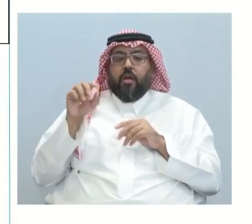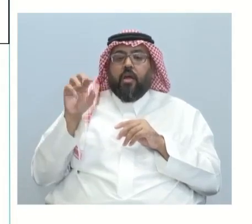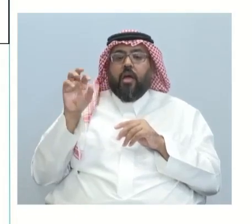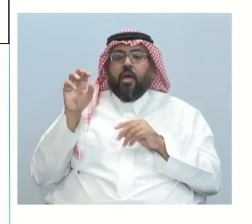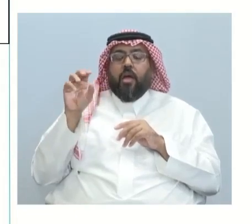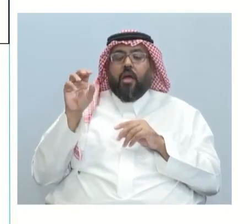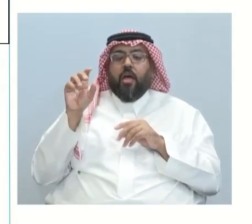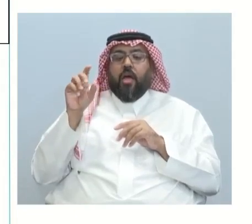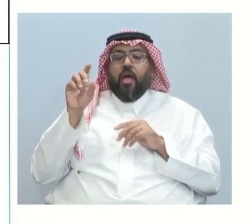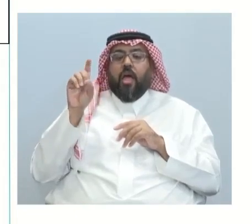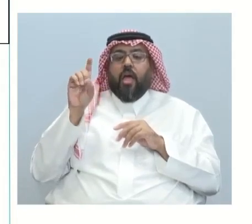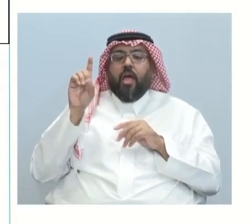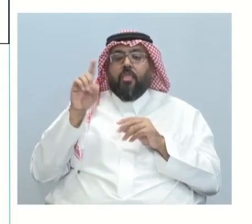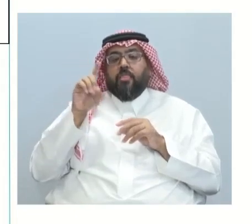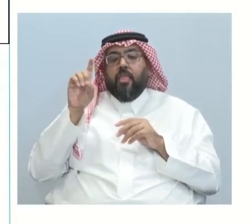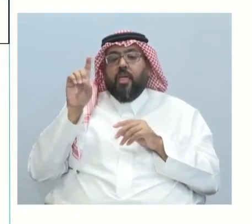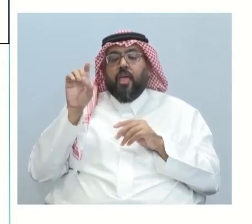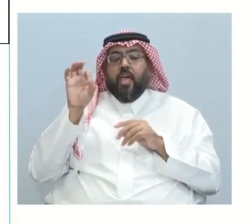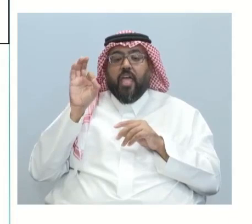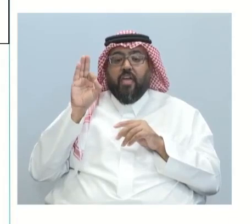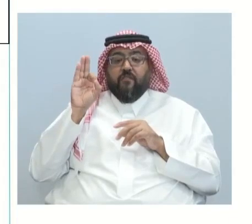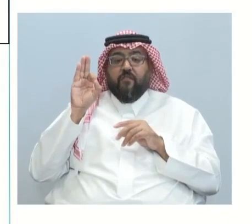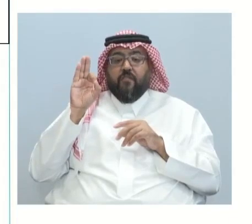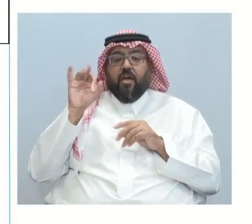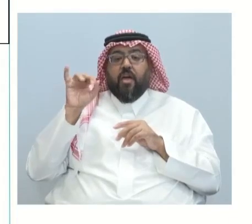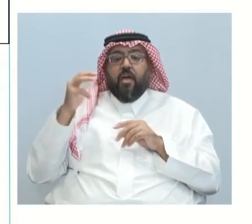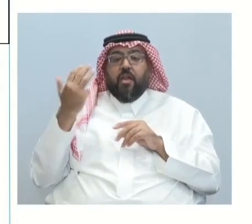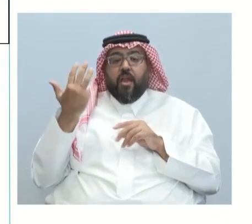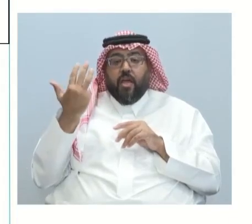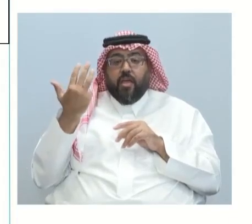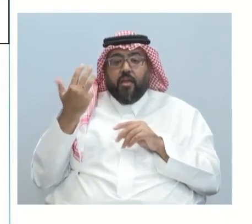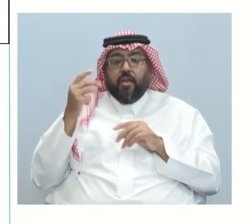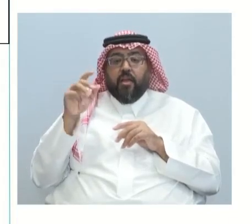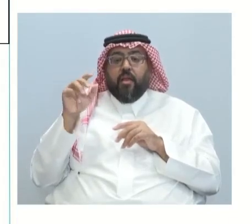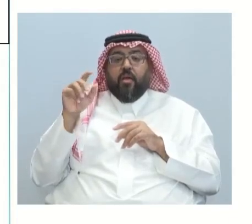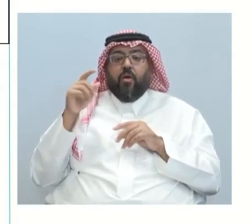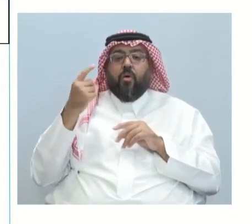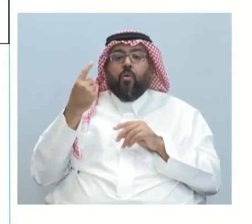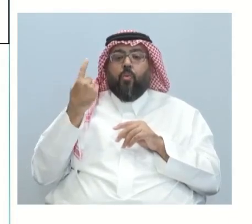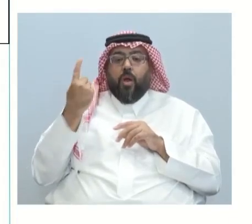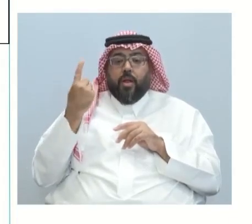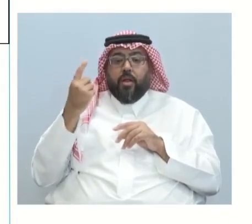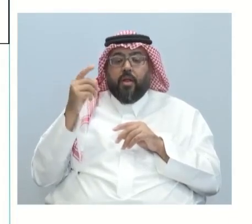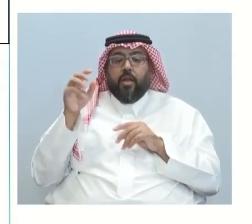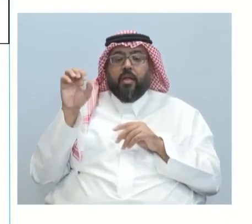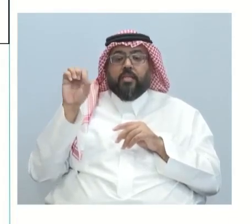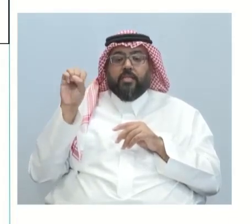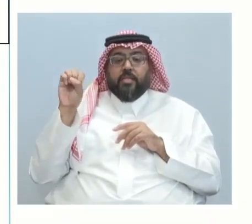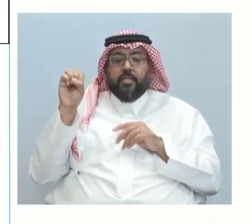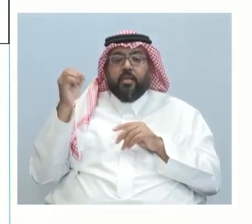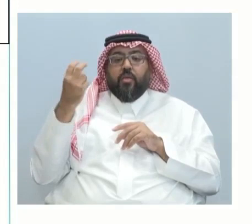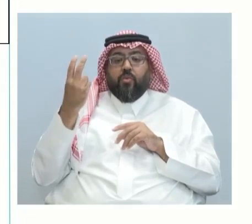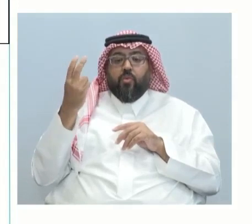من خلال راح اعرف ايش راح اعرف الكترونات التكافؤ طيب لاحظ ان عندي هنا لما تجي توزعهم